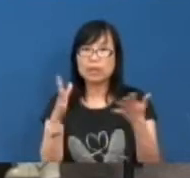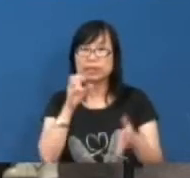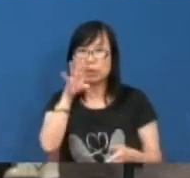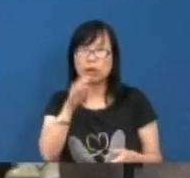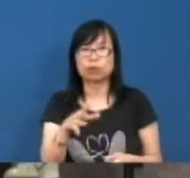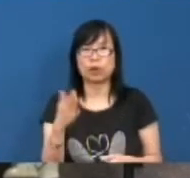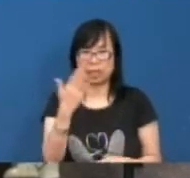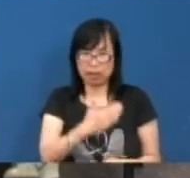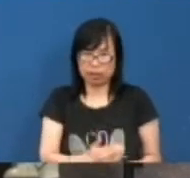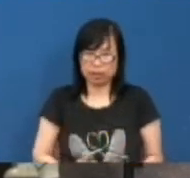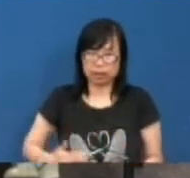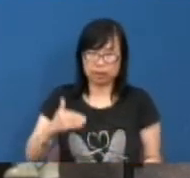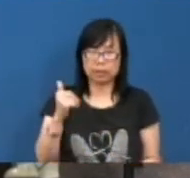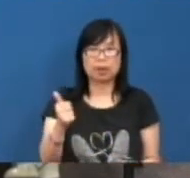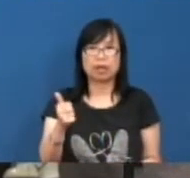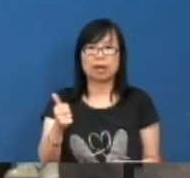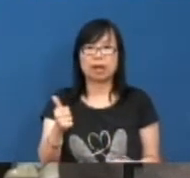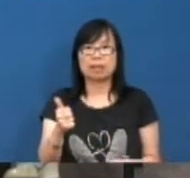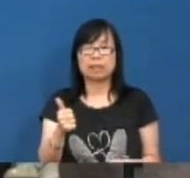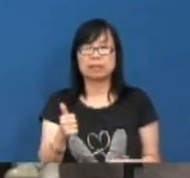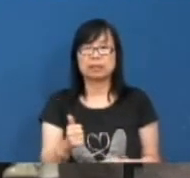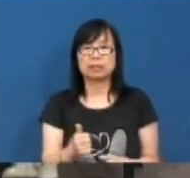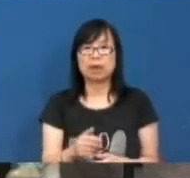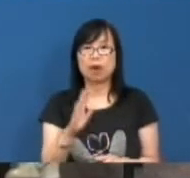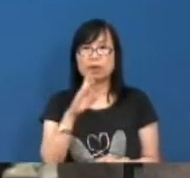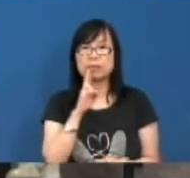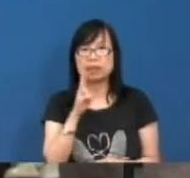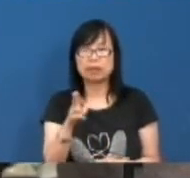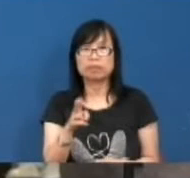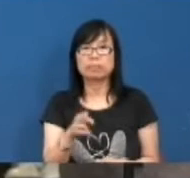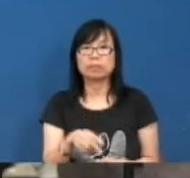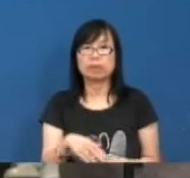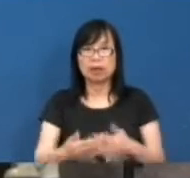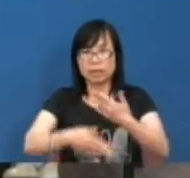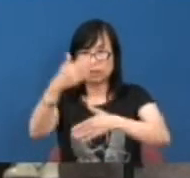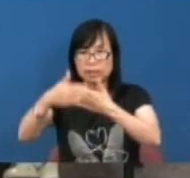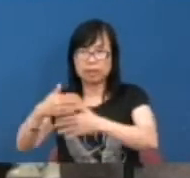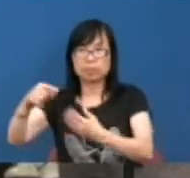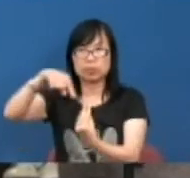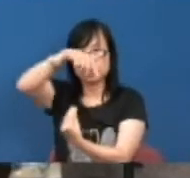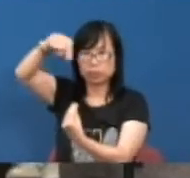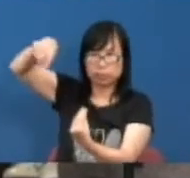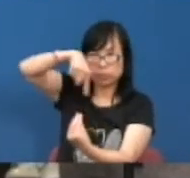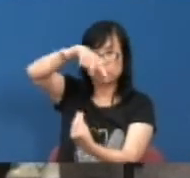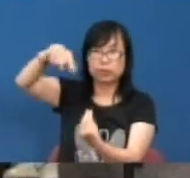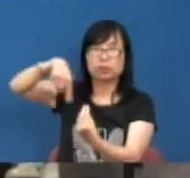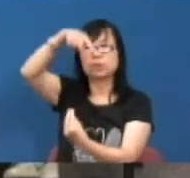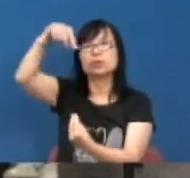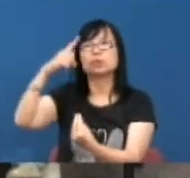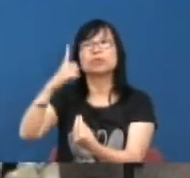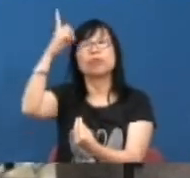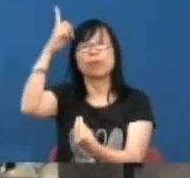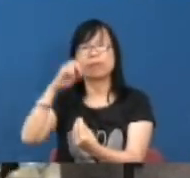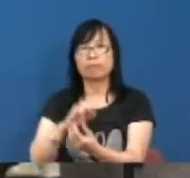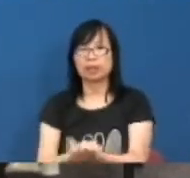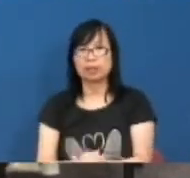康的一個階梯咧，係可以令到佢哋喺個樓市嗰個旋轉梯咁樣一路上咧，咁其實對